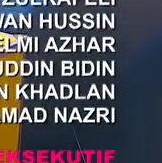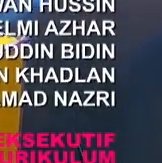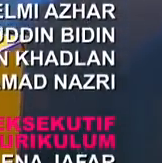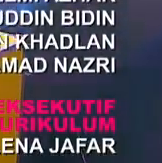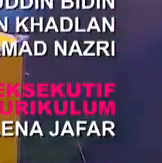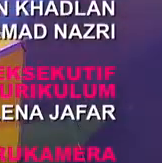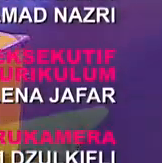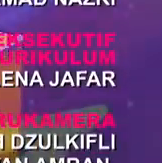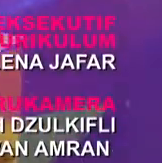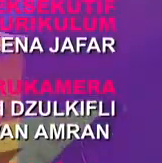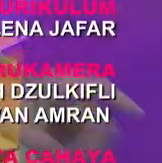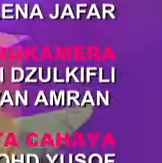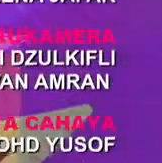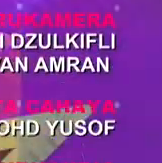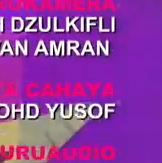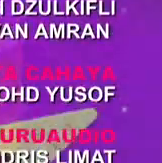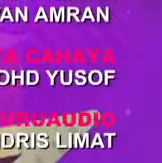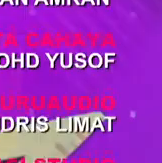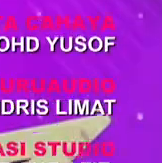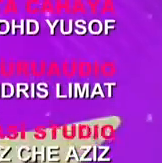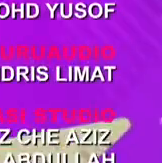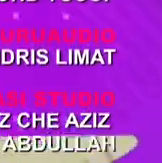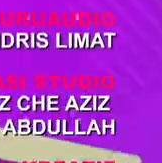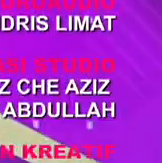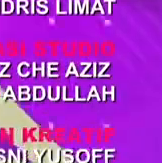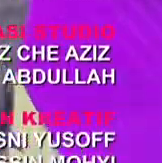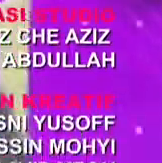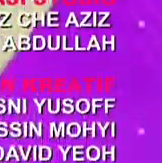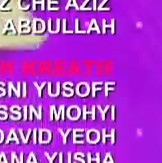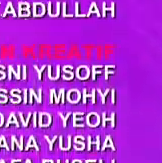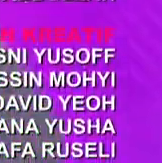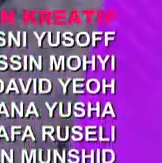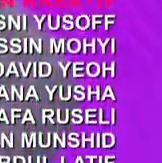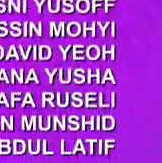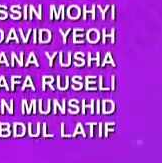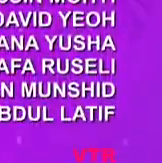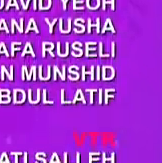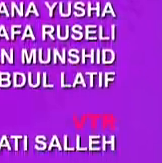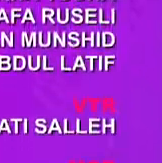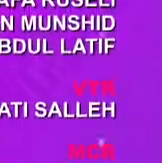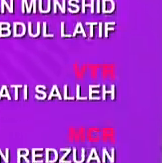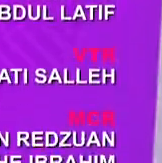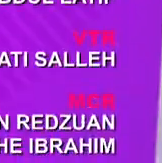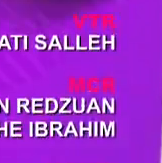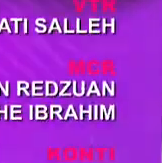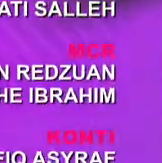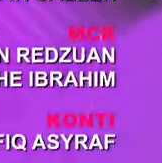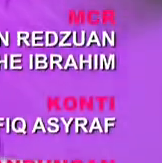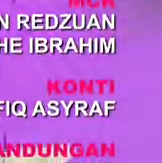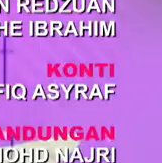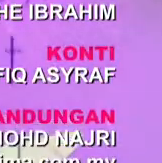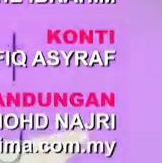sebut nama hari seminggu. Ready? Isnin, Selasa,